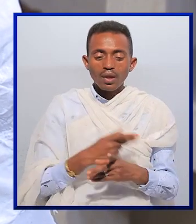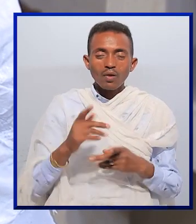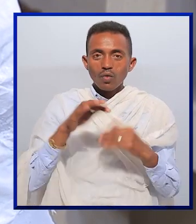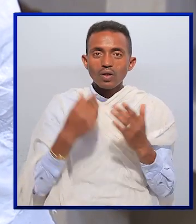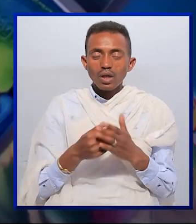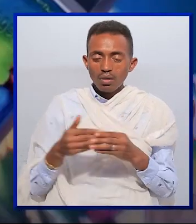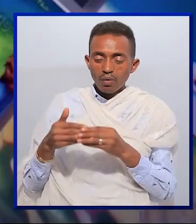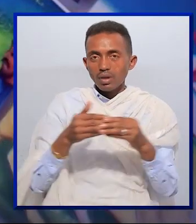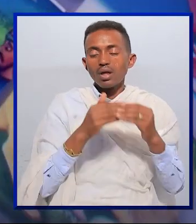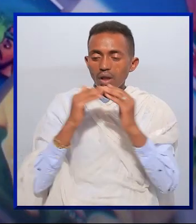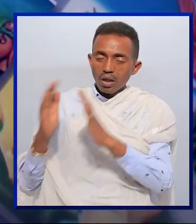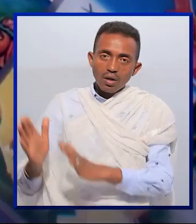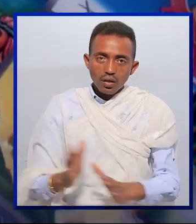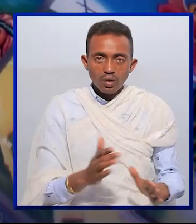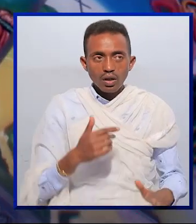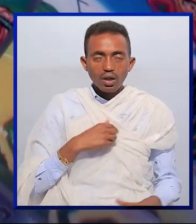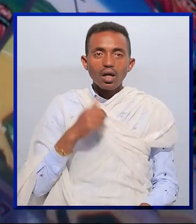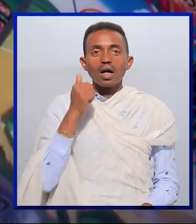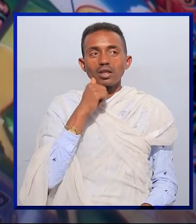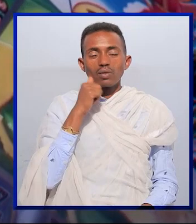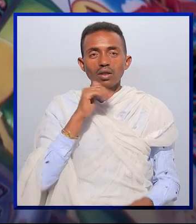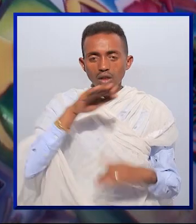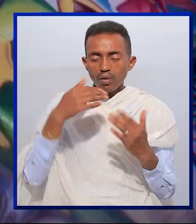እግዚአብሔር ከሁላችን ጋር ይሁን።